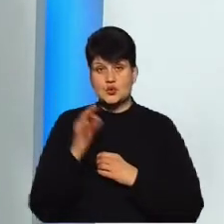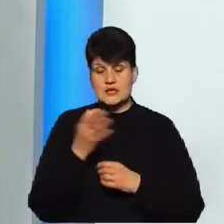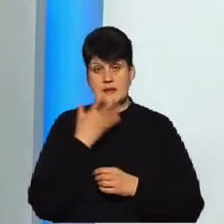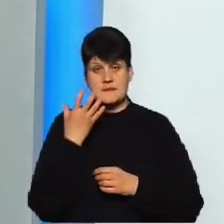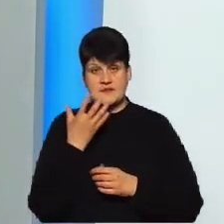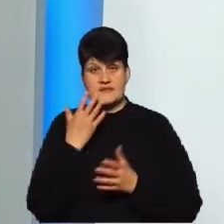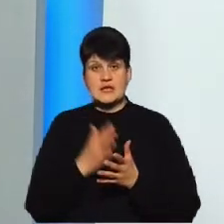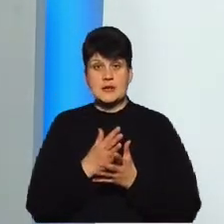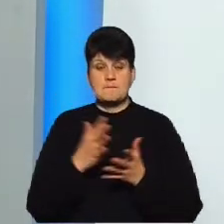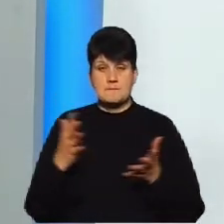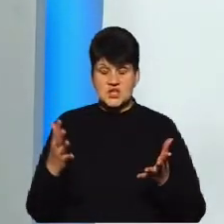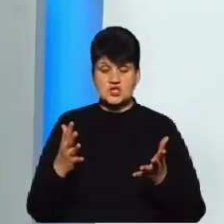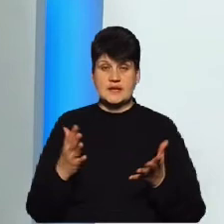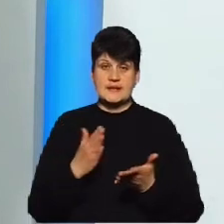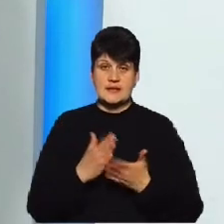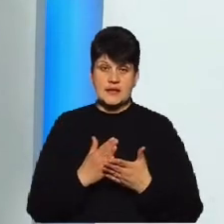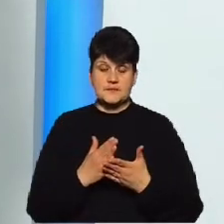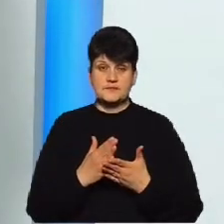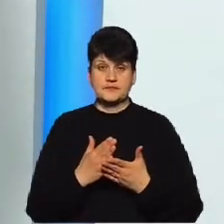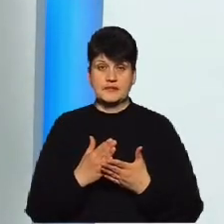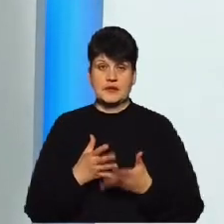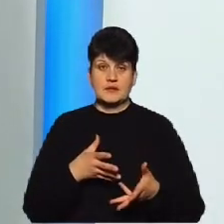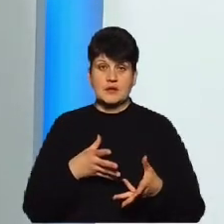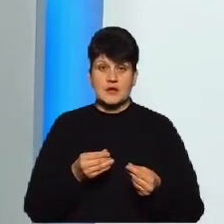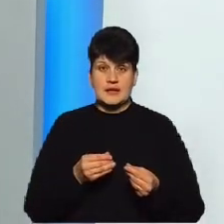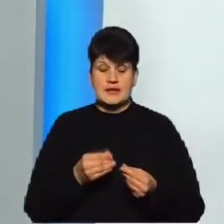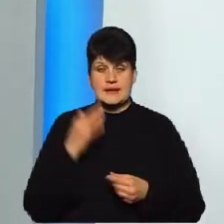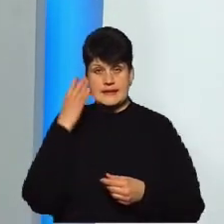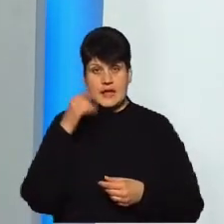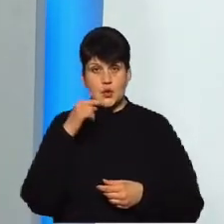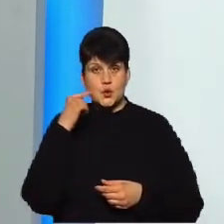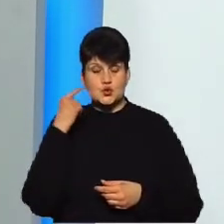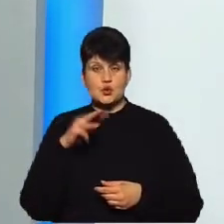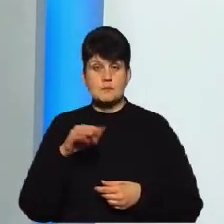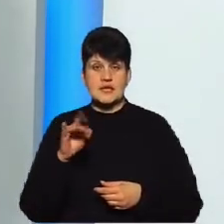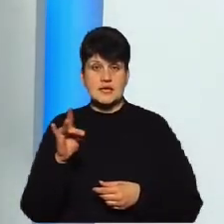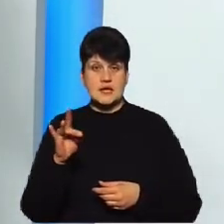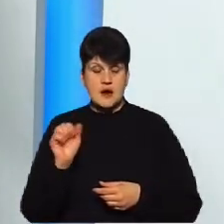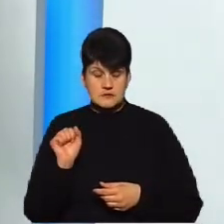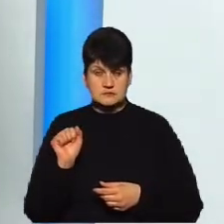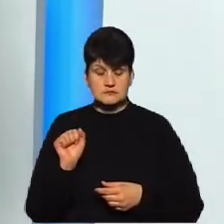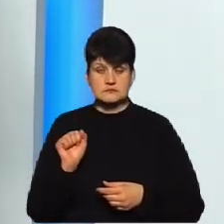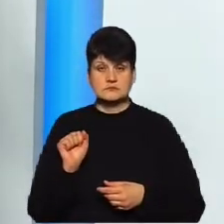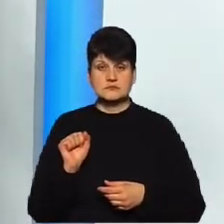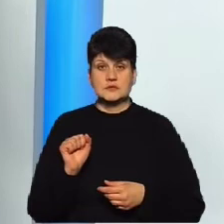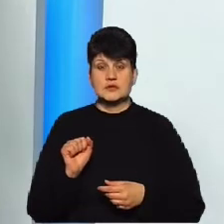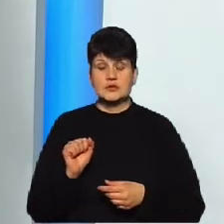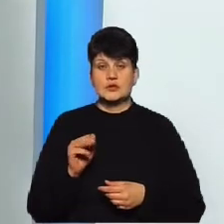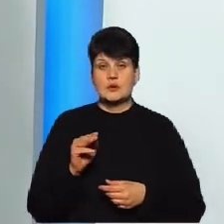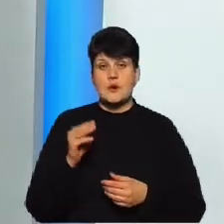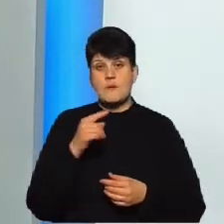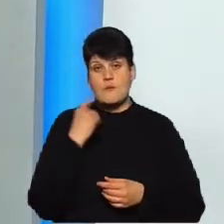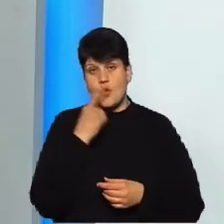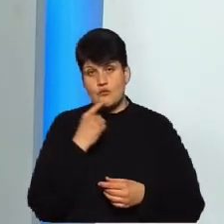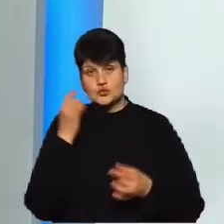є лояльність до ідей руського міра, так, і спорідненості мовної, культурної і